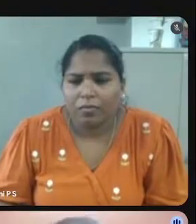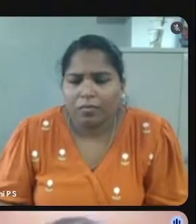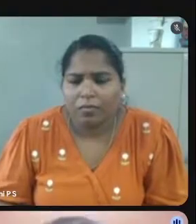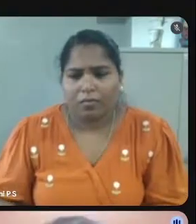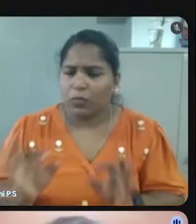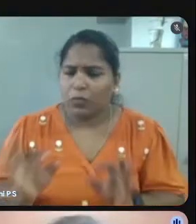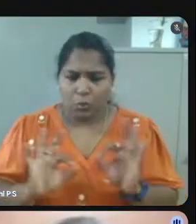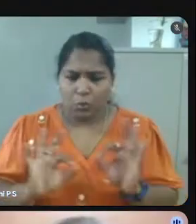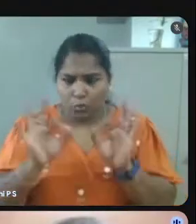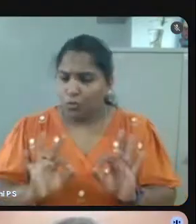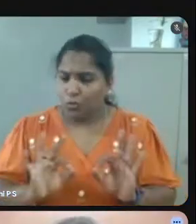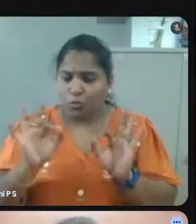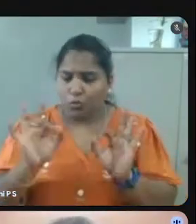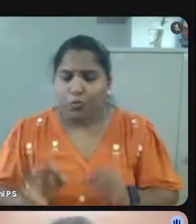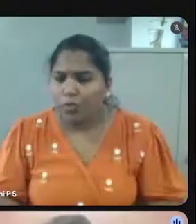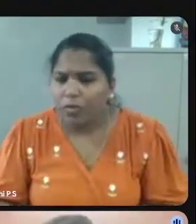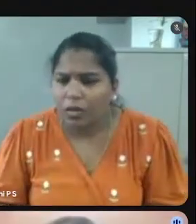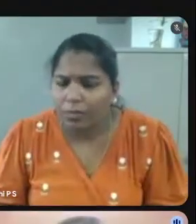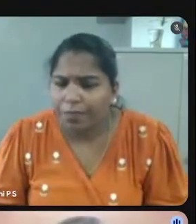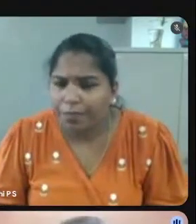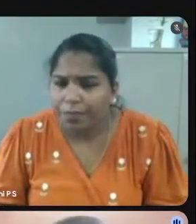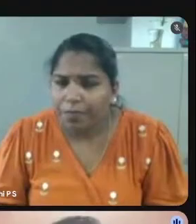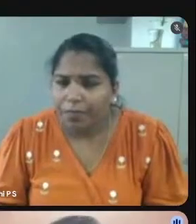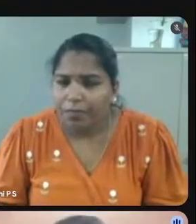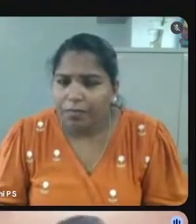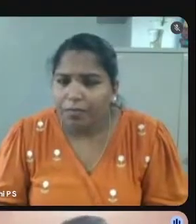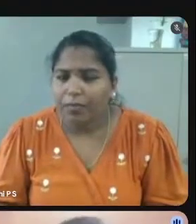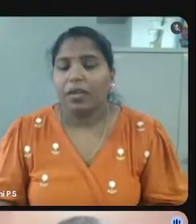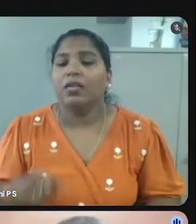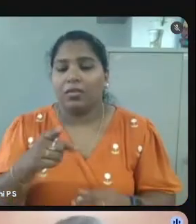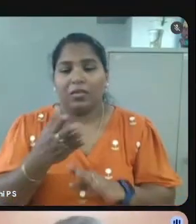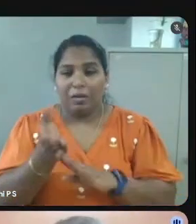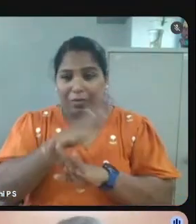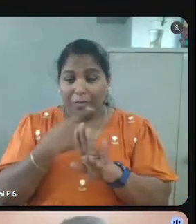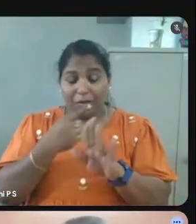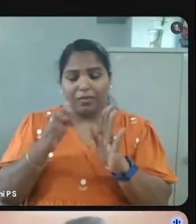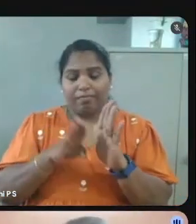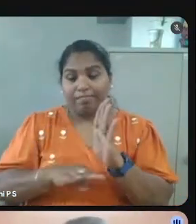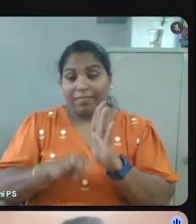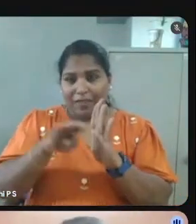അങ്ങനെയല്ല. ഐ മീൻ ഇത് വളരെ ആക്ച്വലി നമുക്ക് അത് സ്റ്റേജ് ഉണ്ടല്ലോ, എക്സൈറ്റ്മെന്റ് സ്റ്റേജ്,